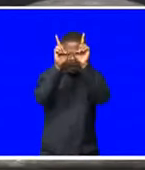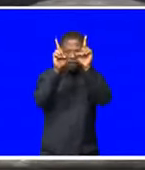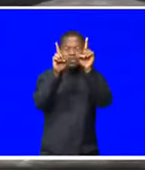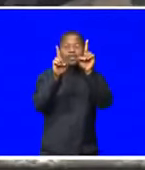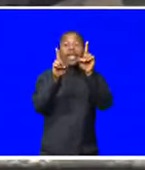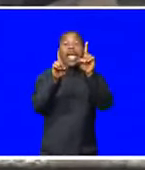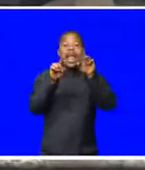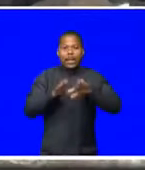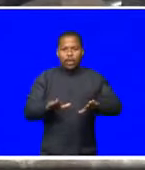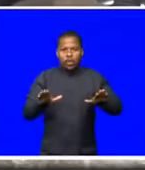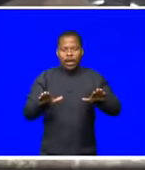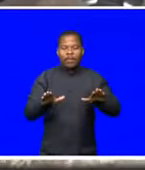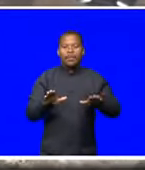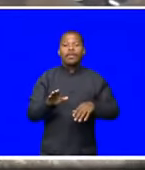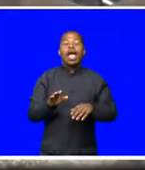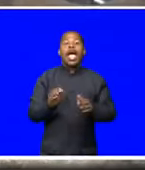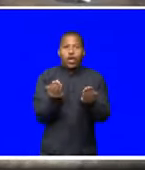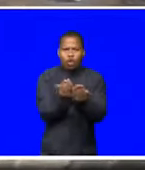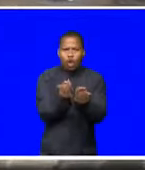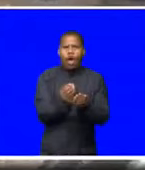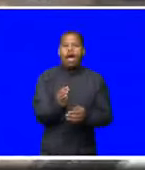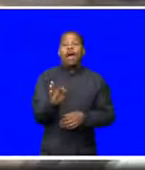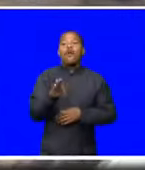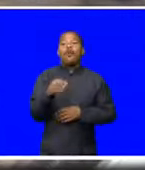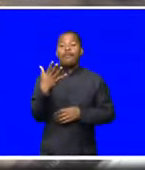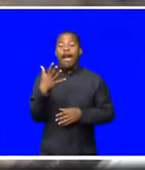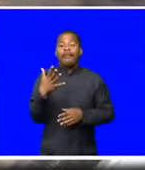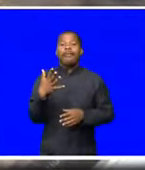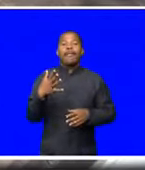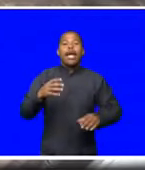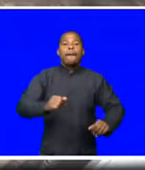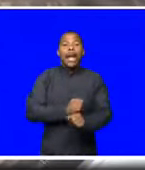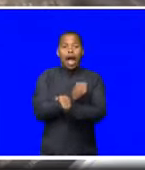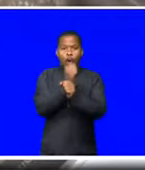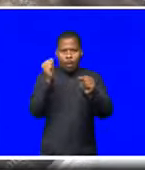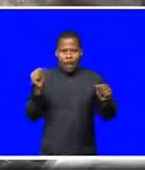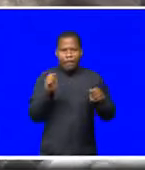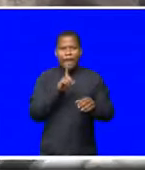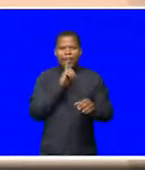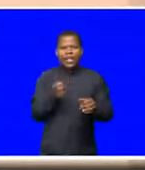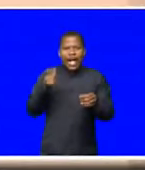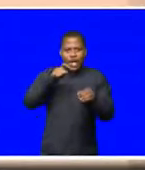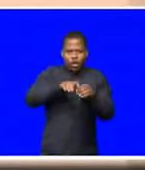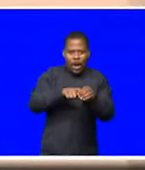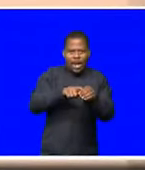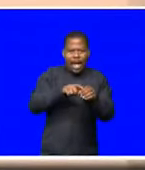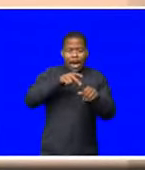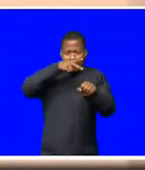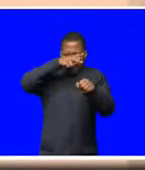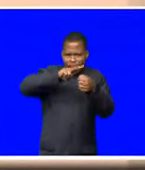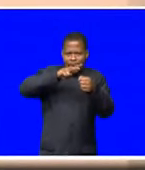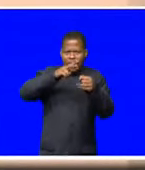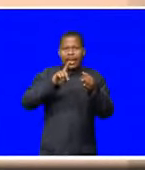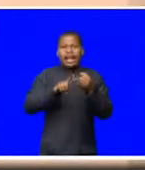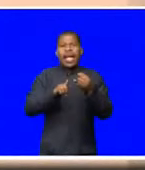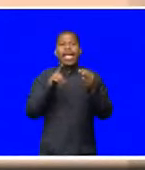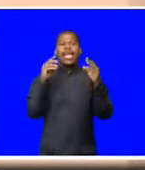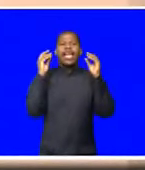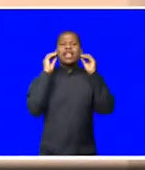form 5 la ekhaya nawe wenda bo engineering udokotela